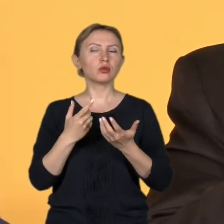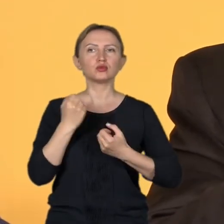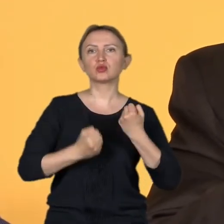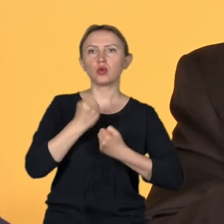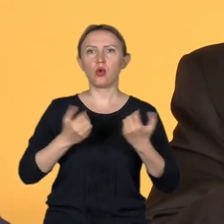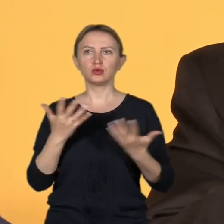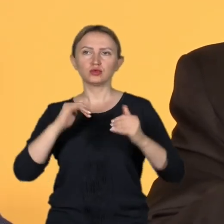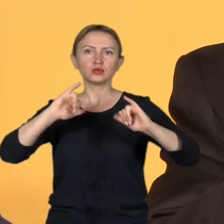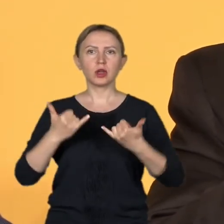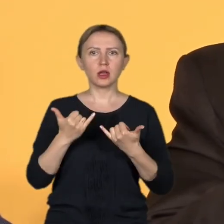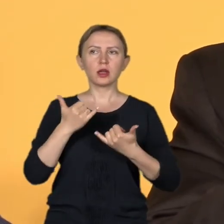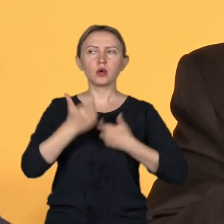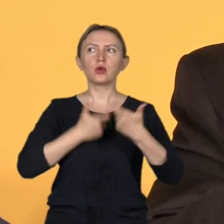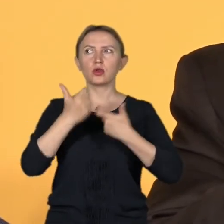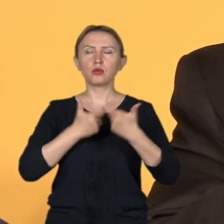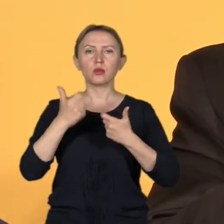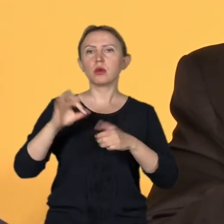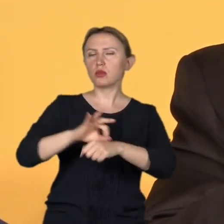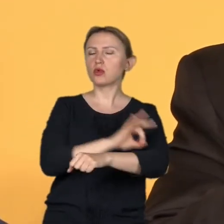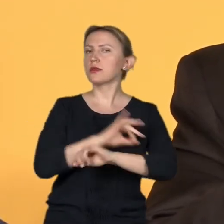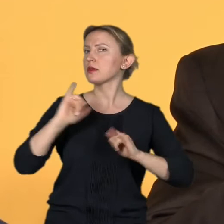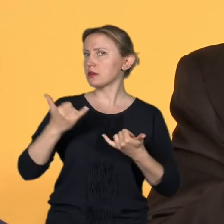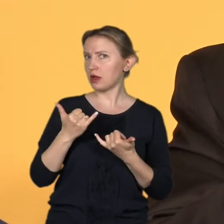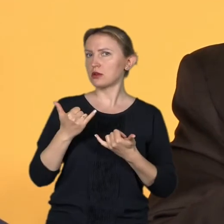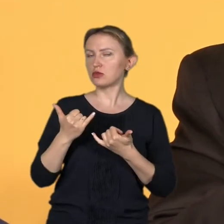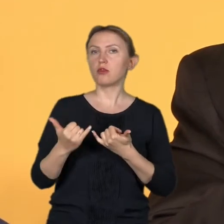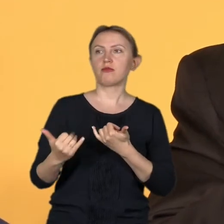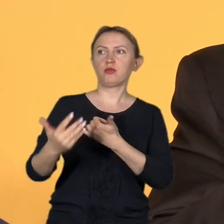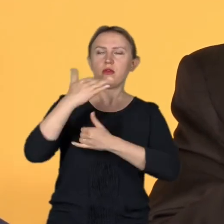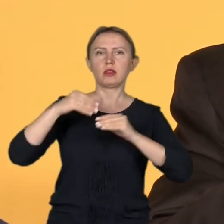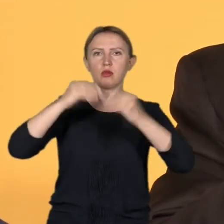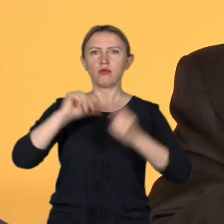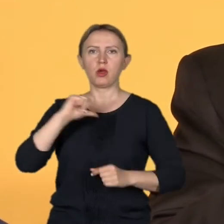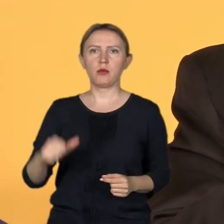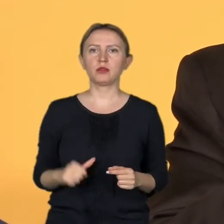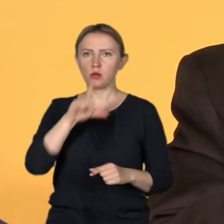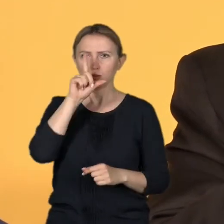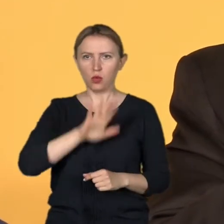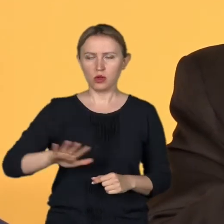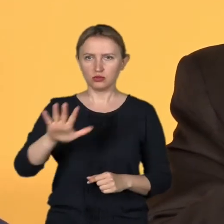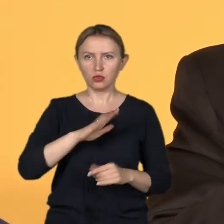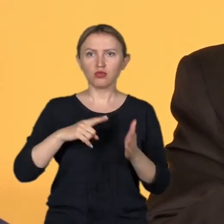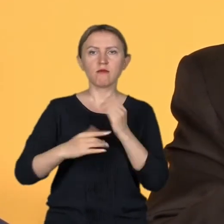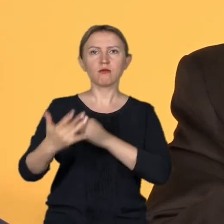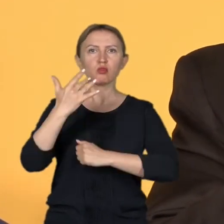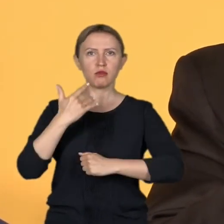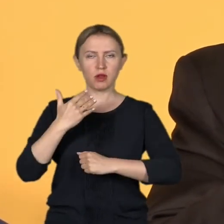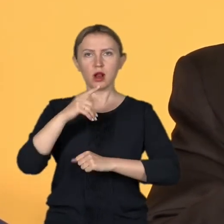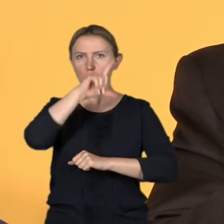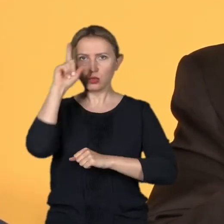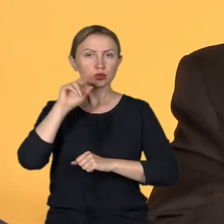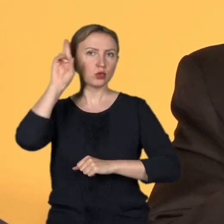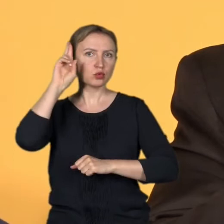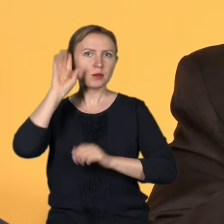i budują pewne projekty, to w jaki sposób wpływa na ten wzrost kapitału społecznego. To wpływa na to, że